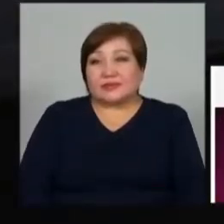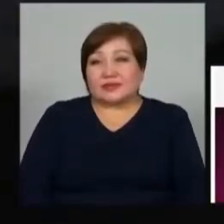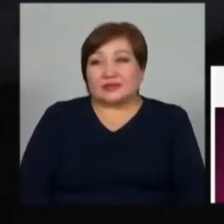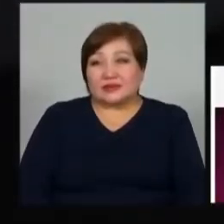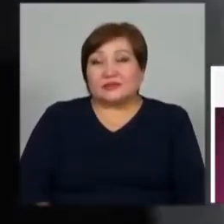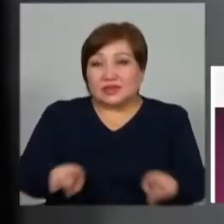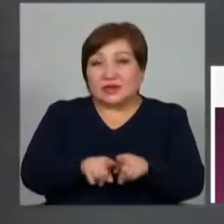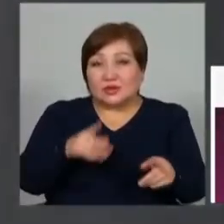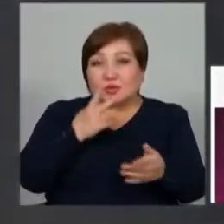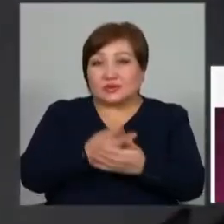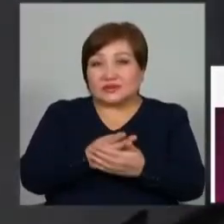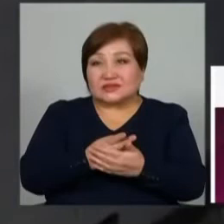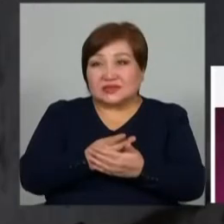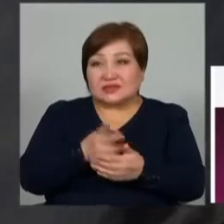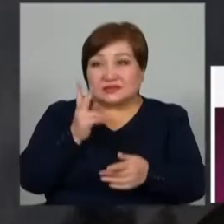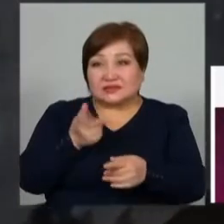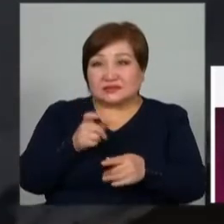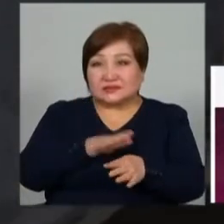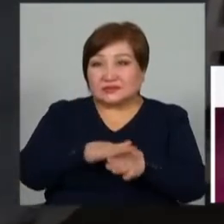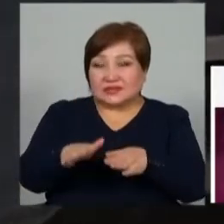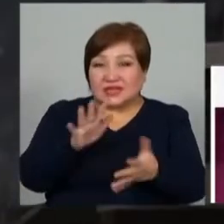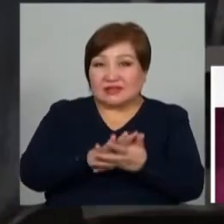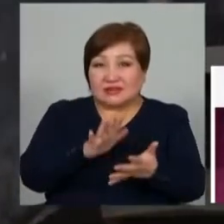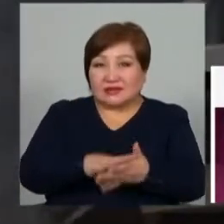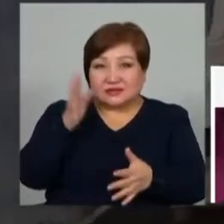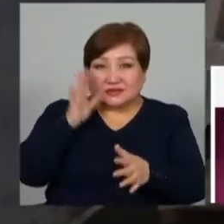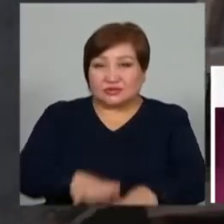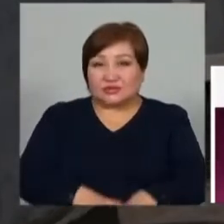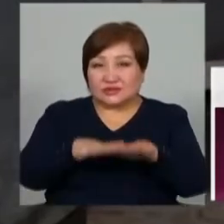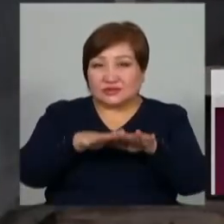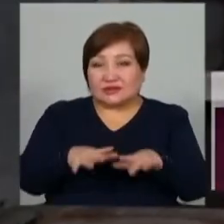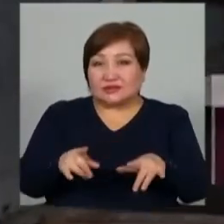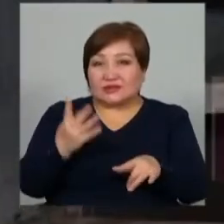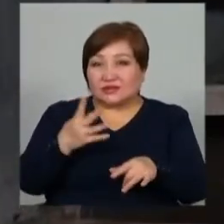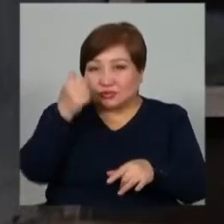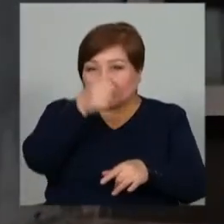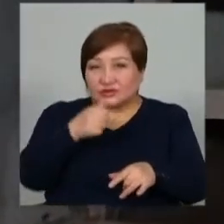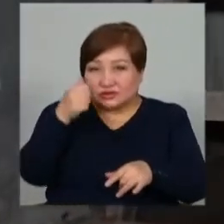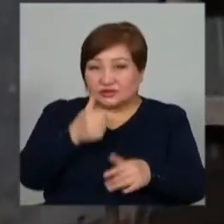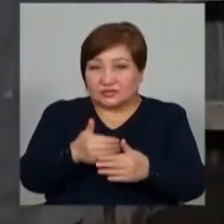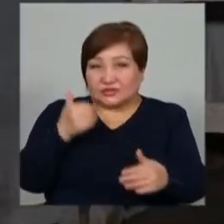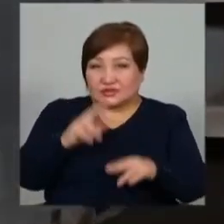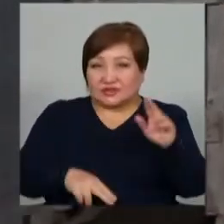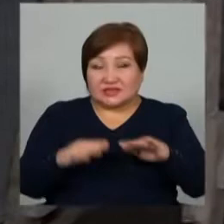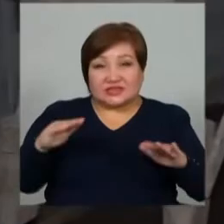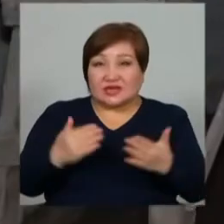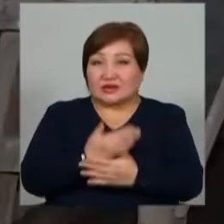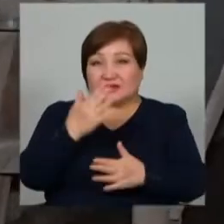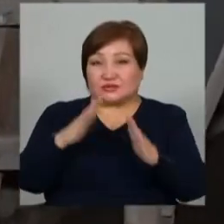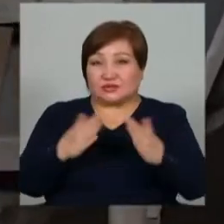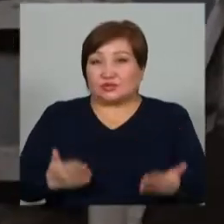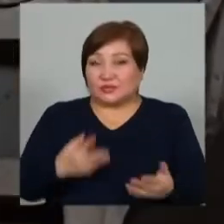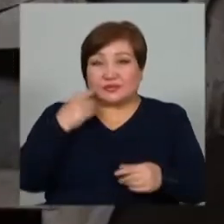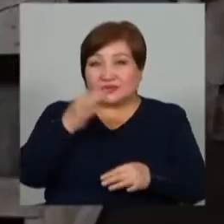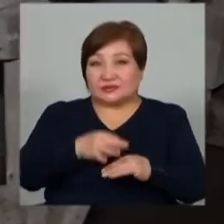Міне дәл осындай нәжіске толып, лас су жиналған жертөлені 4-5 жыл бұрын салынған жап-жаңа тұрғын үй деп айта алмайсың. Оның ішіне 2